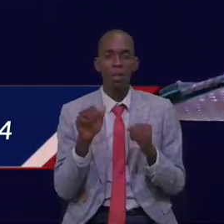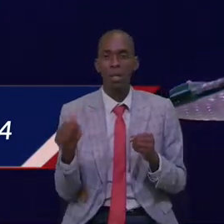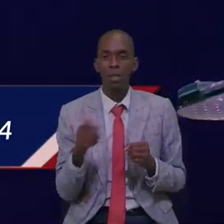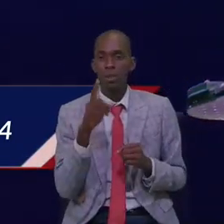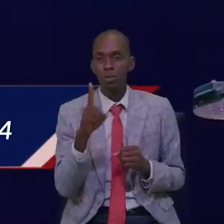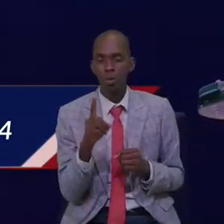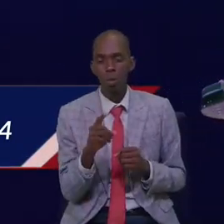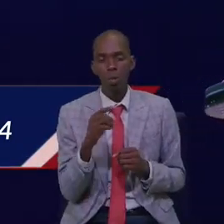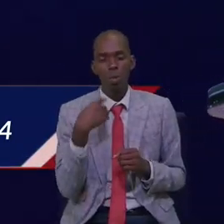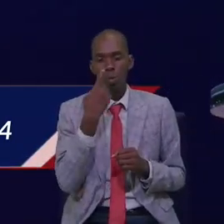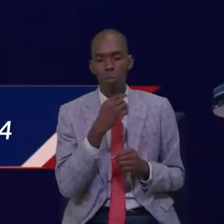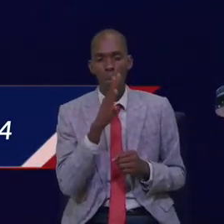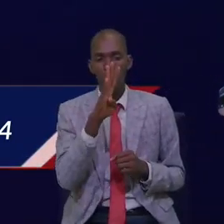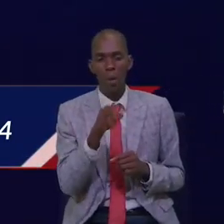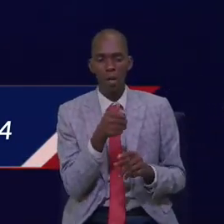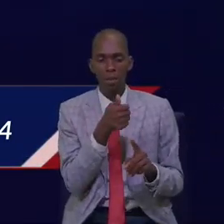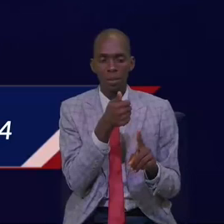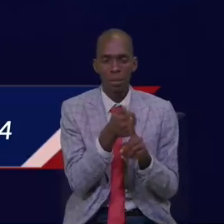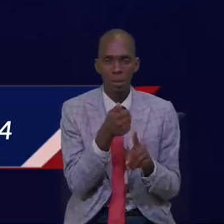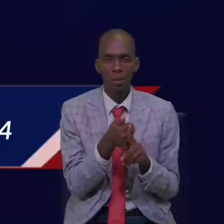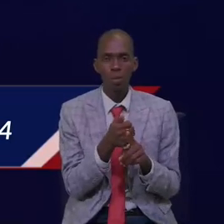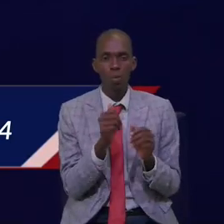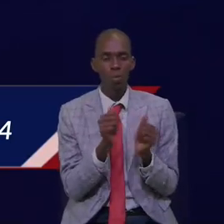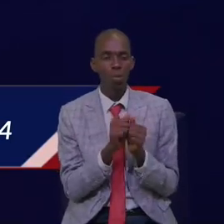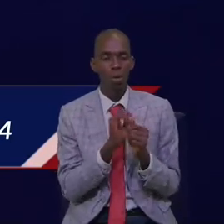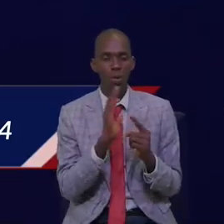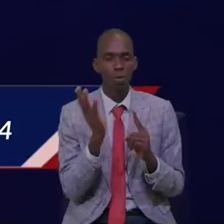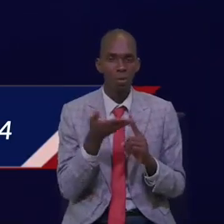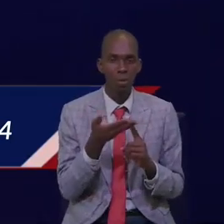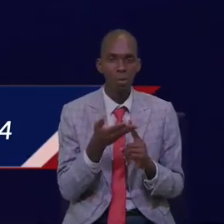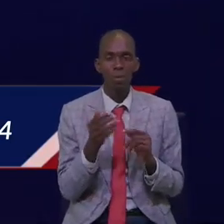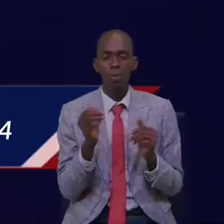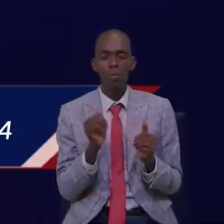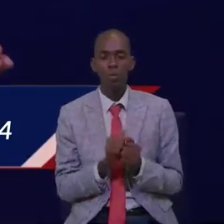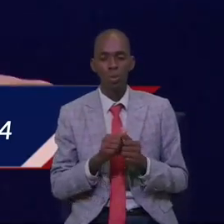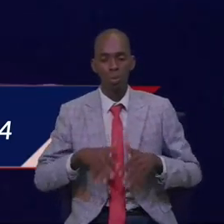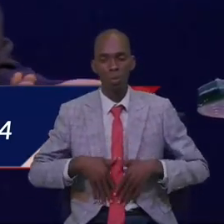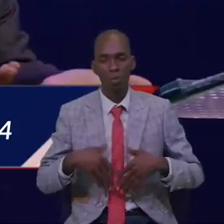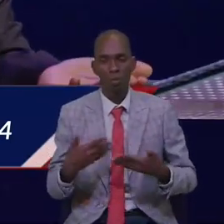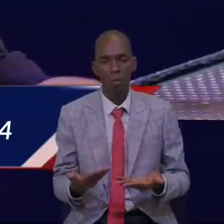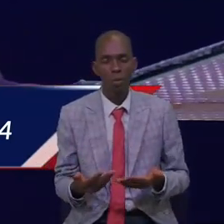se lève lui-même avec conviction, avec confession, avec